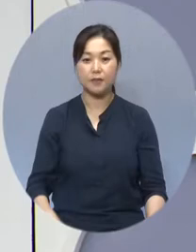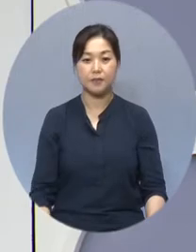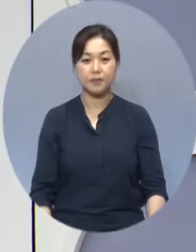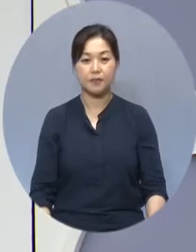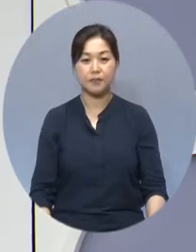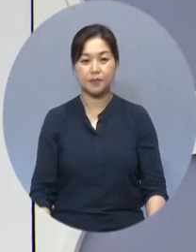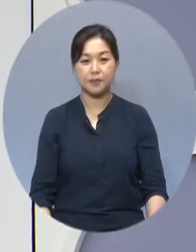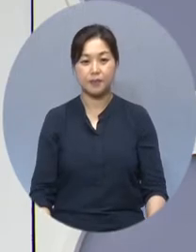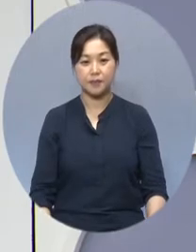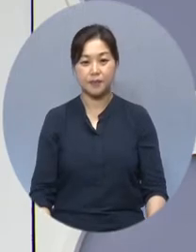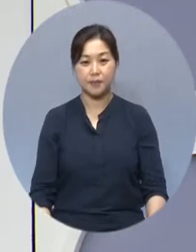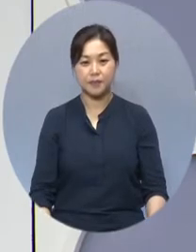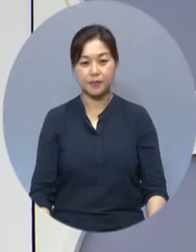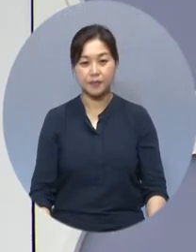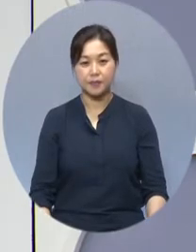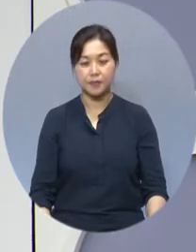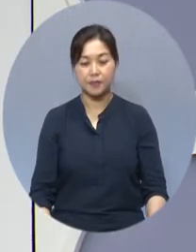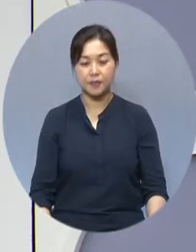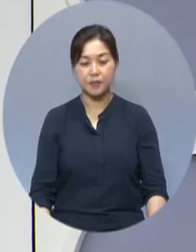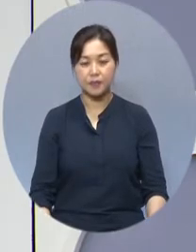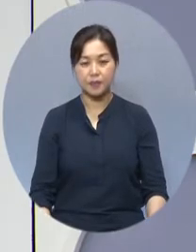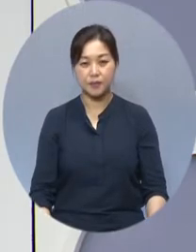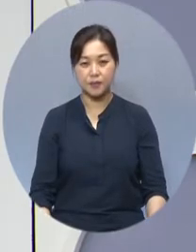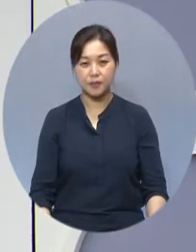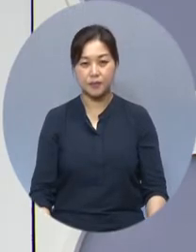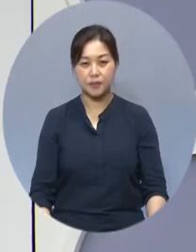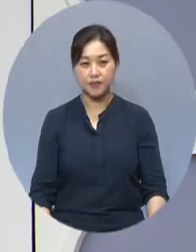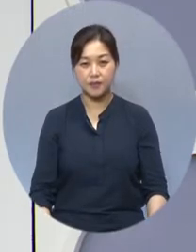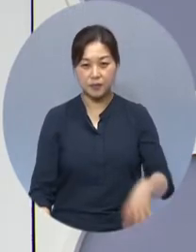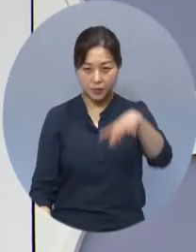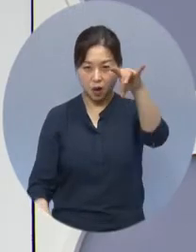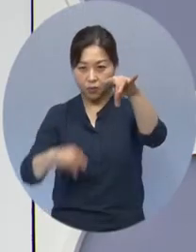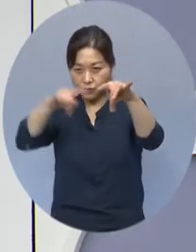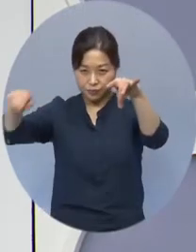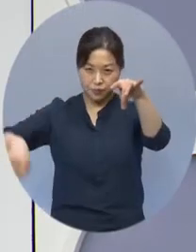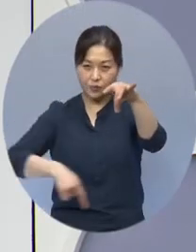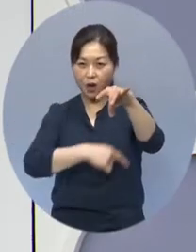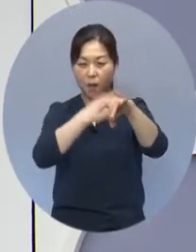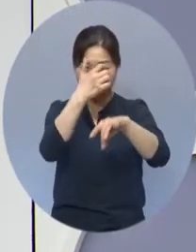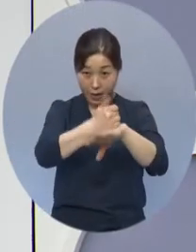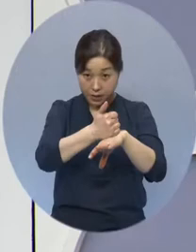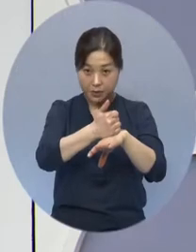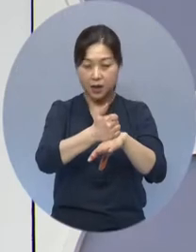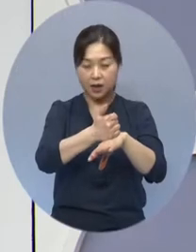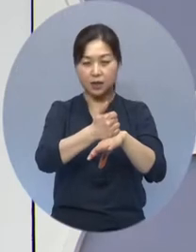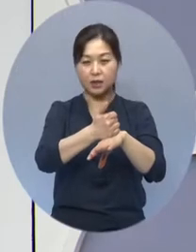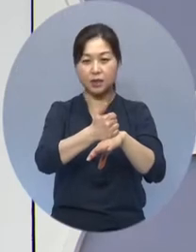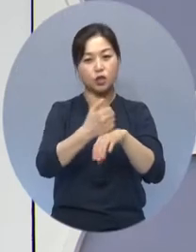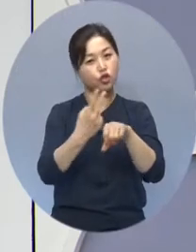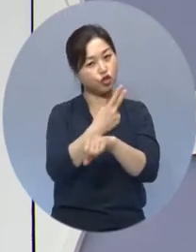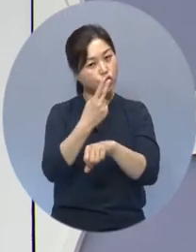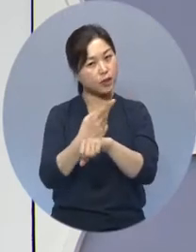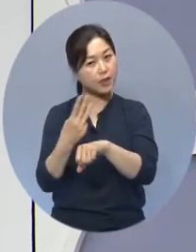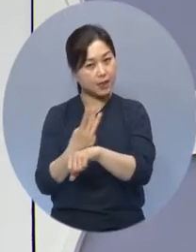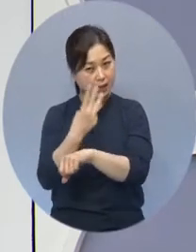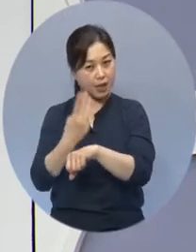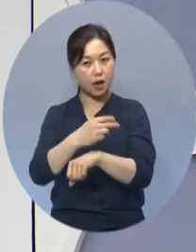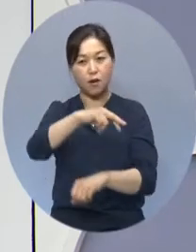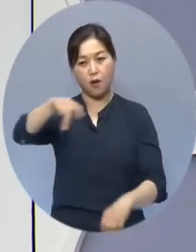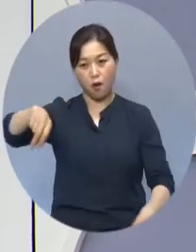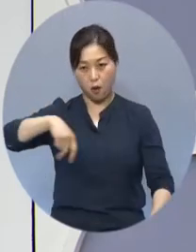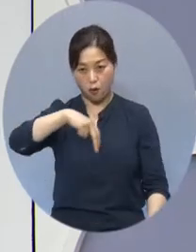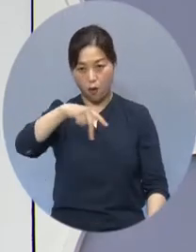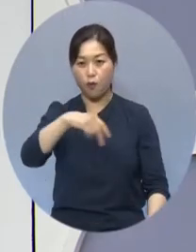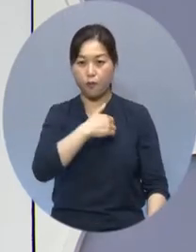그다음에 그걸 전체를 한번 이렇게 끝에까지 걸어서 안주하려면 한 두세 시간 정도 걸으면 또